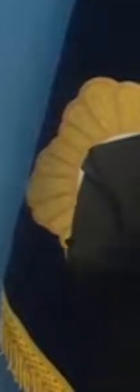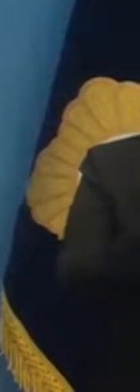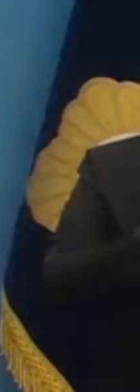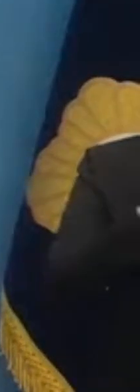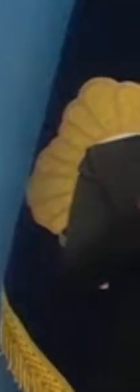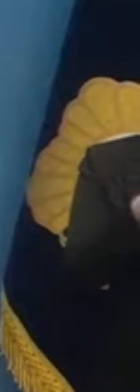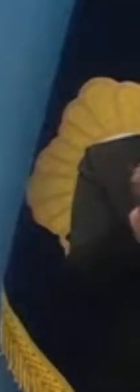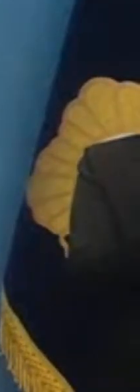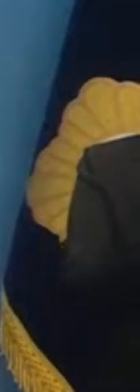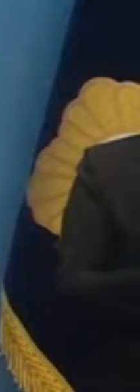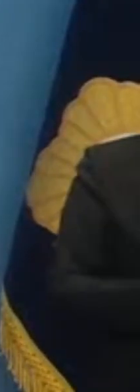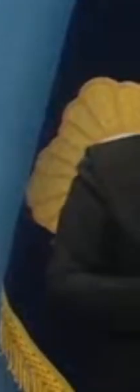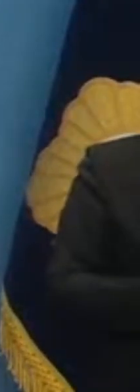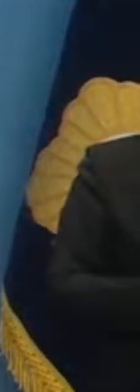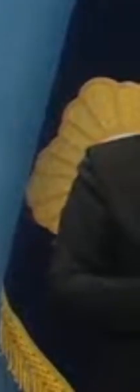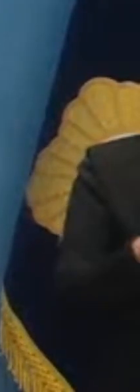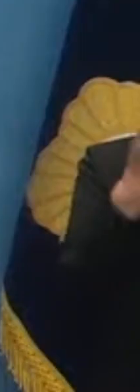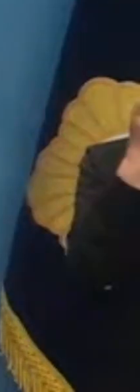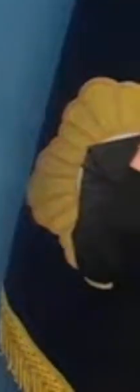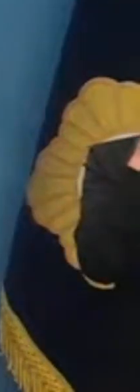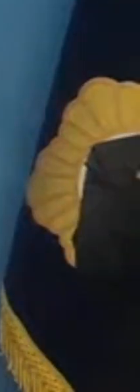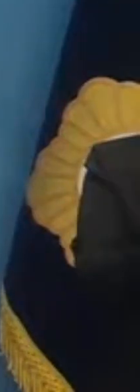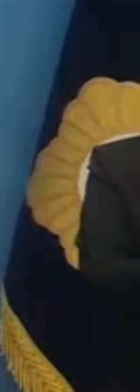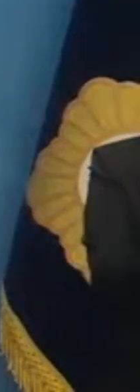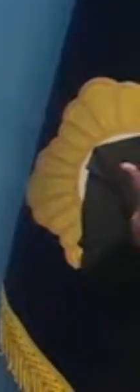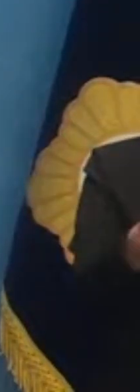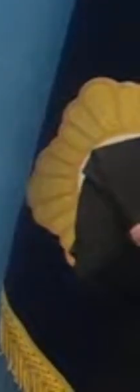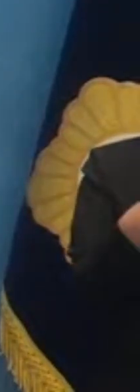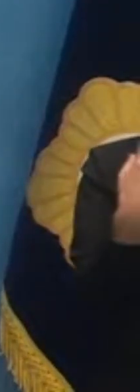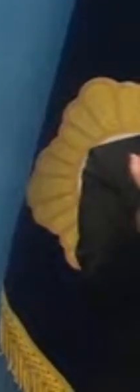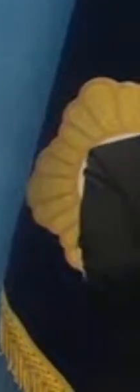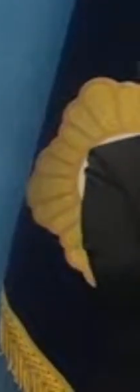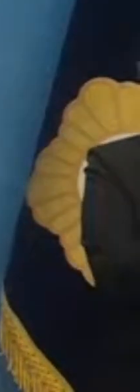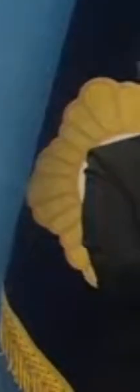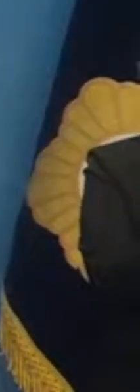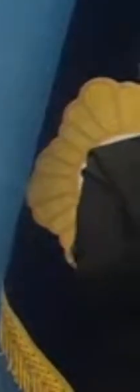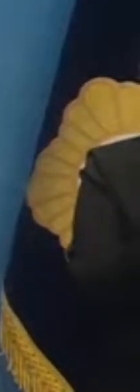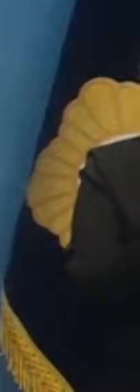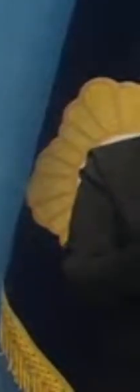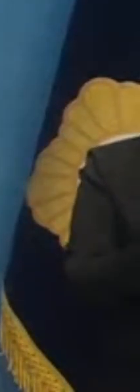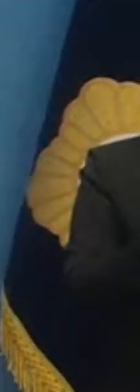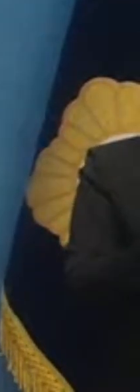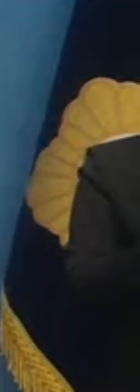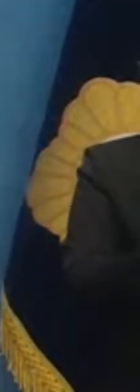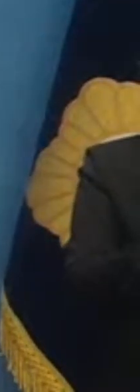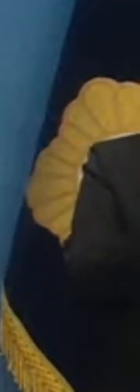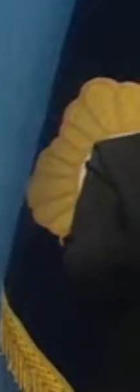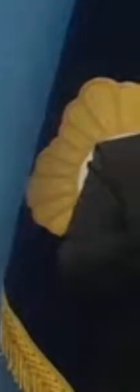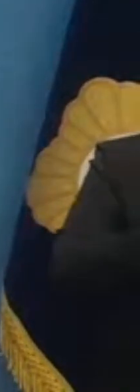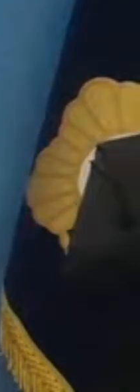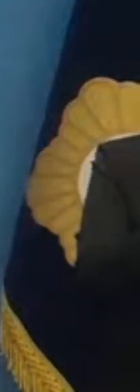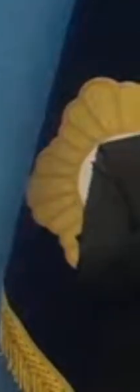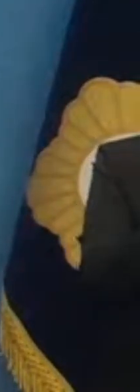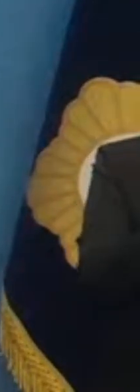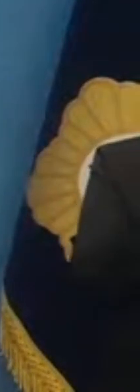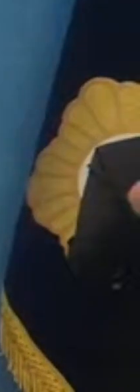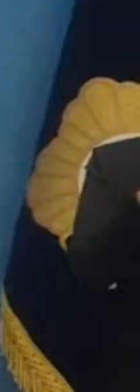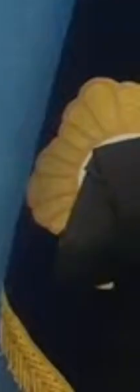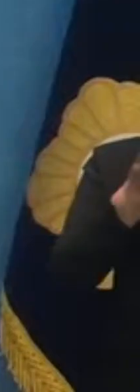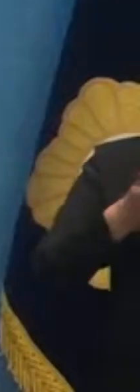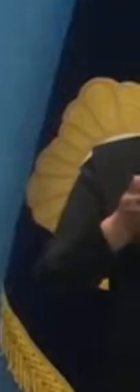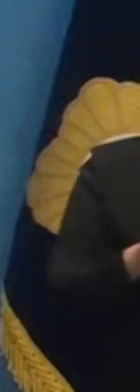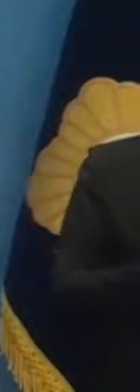밝힙니다. 다음 허위사실 유포 및 비방 네이버 댓글에 대한 적극적인 신고 및 처리를